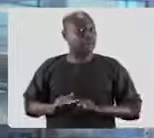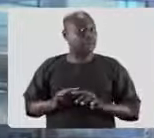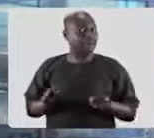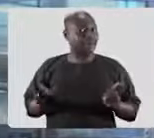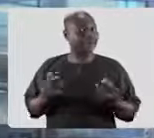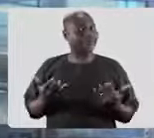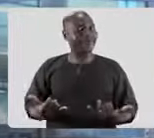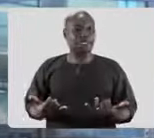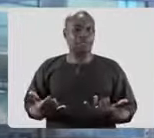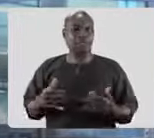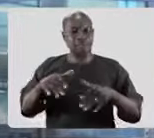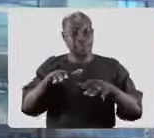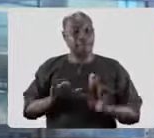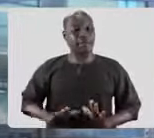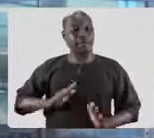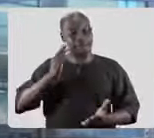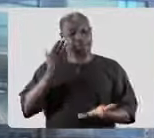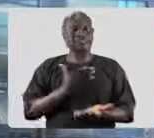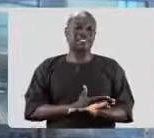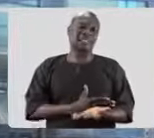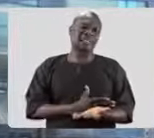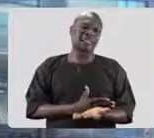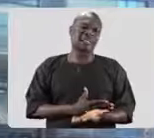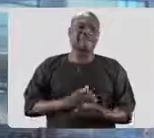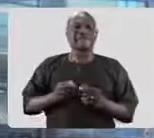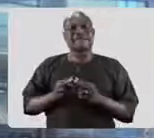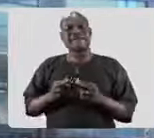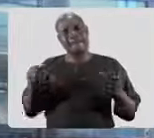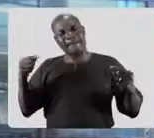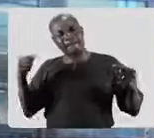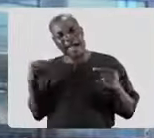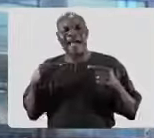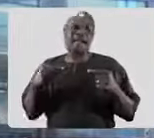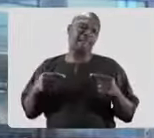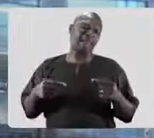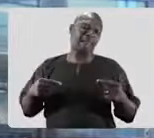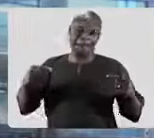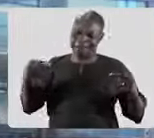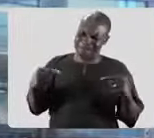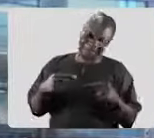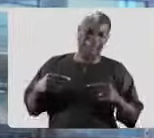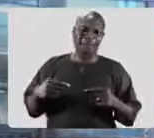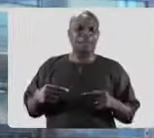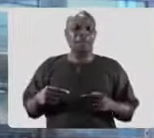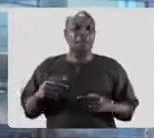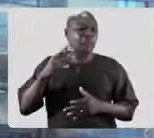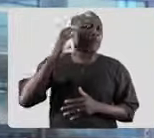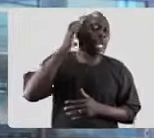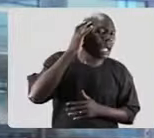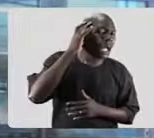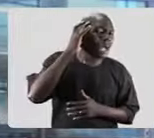Onumum e isiye neba. Na diye ya kesiye kura ewa mwuni se. Nye